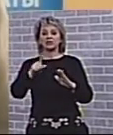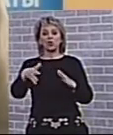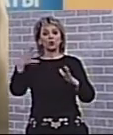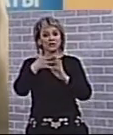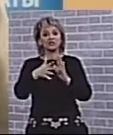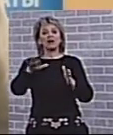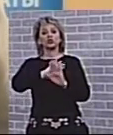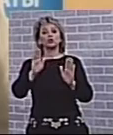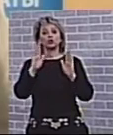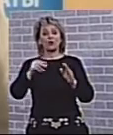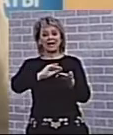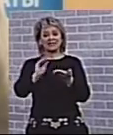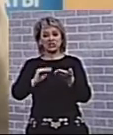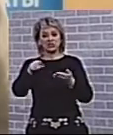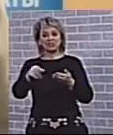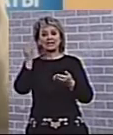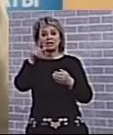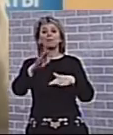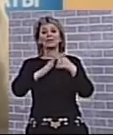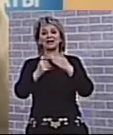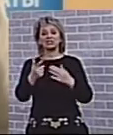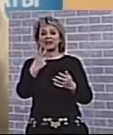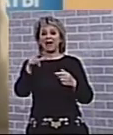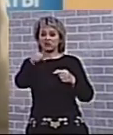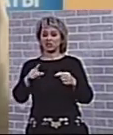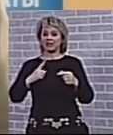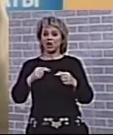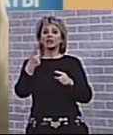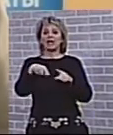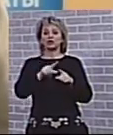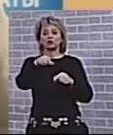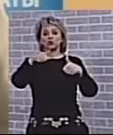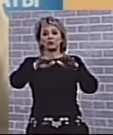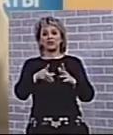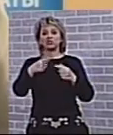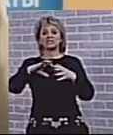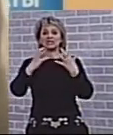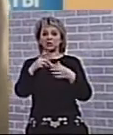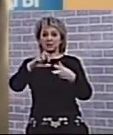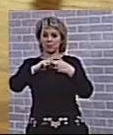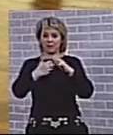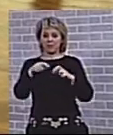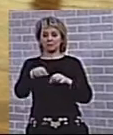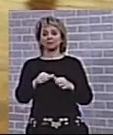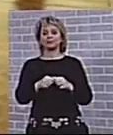усваивали не только теоретические знания, но и практические навыки для того, чтобы решать крупные серьезные проблемы.